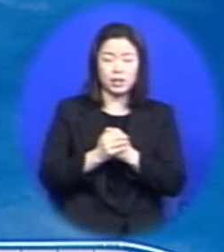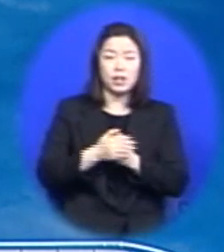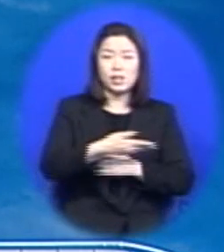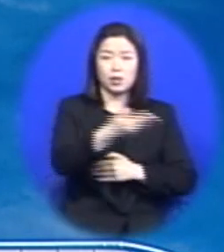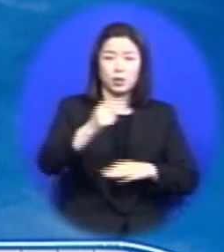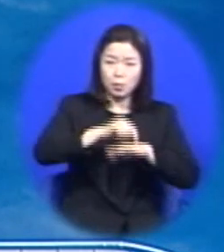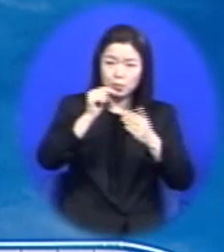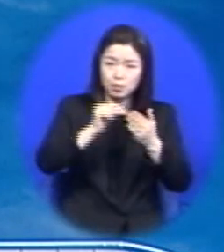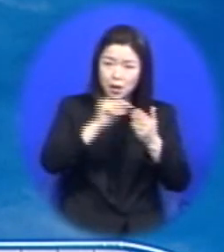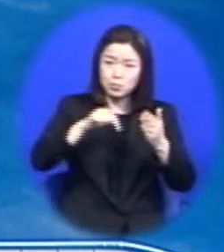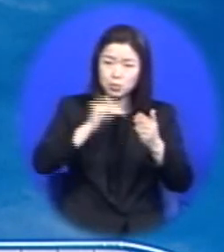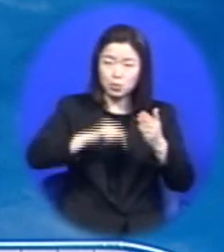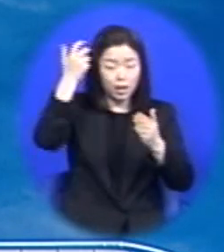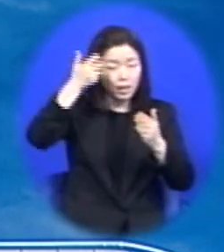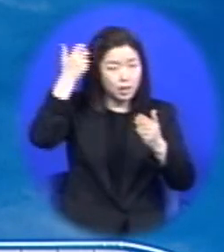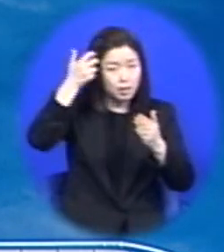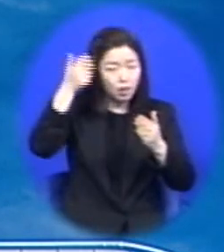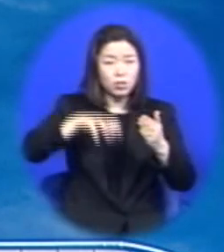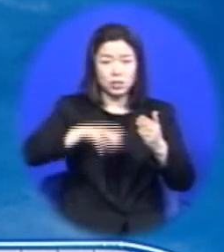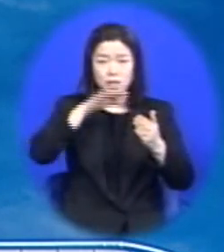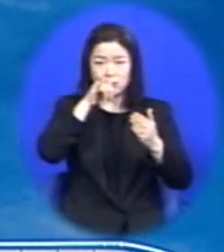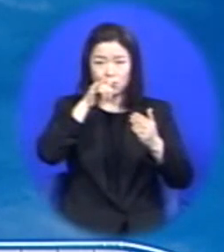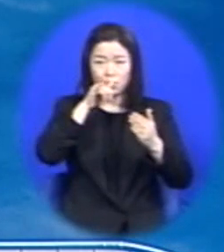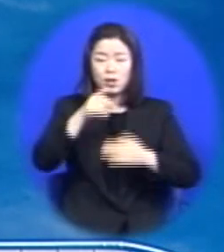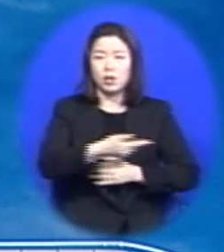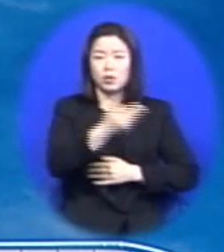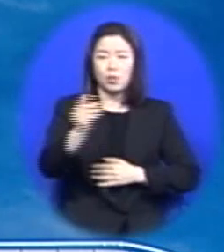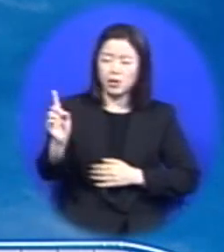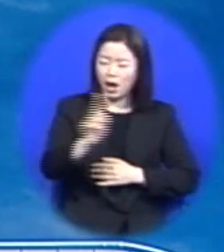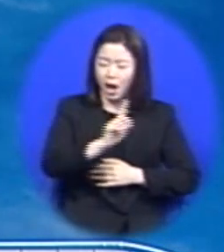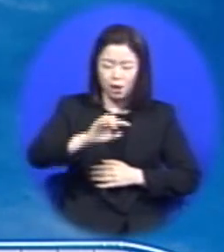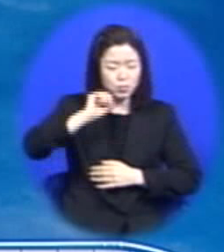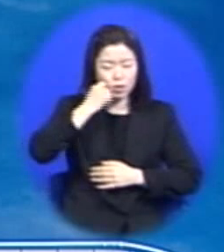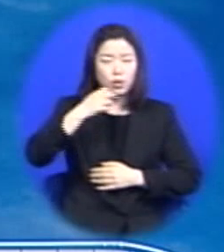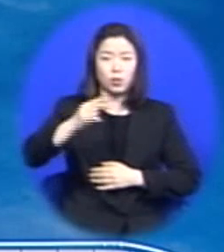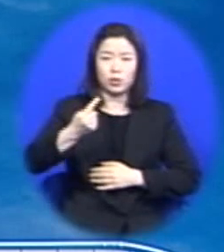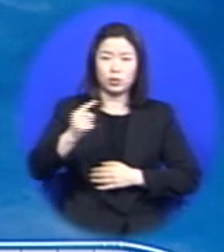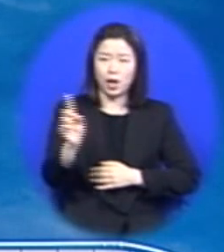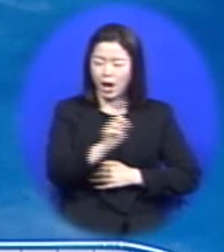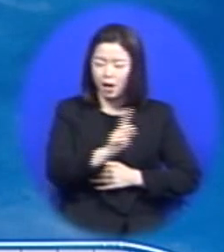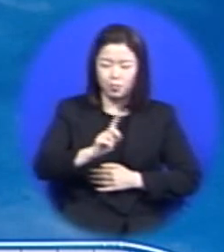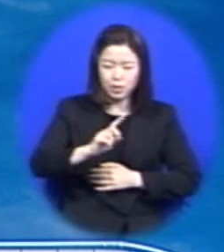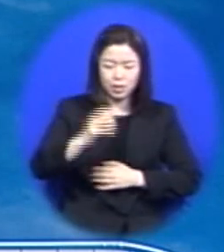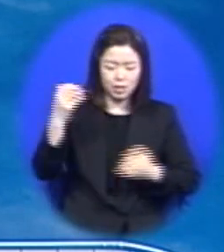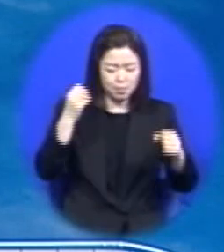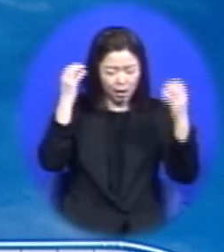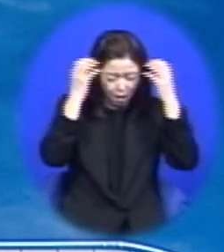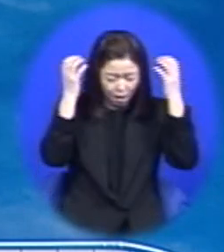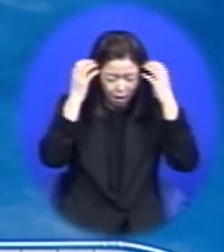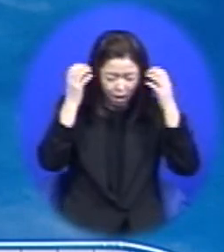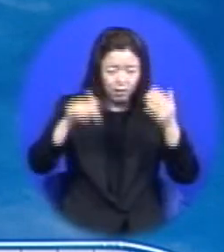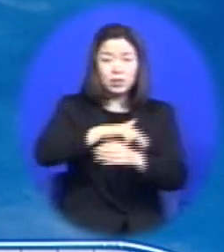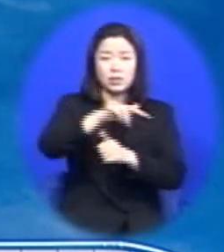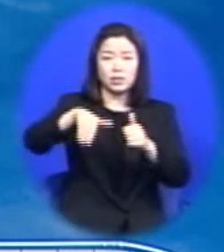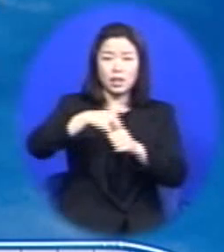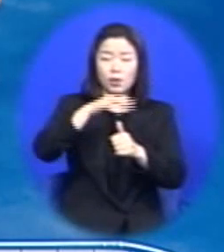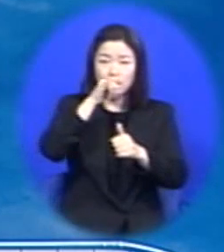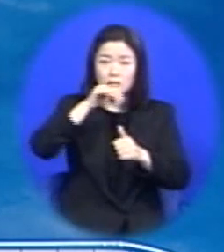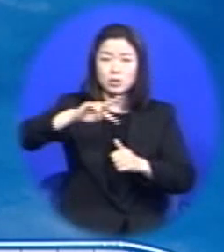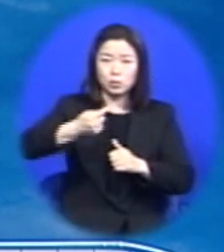심령 속의 영은요. 지금 여러분이 아무리 어려워도 여러분이 아무리 고통스러운 상황에 있어도